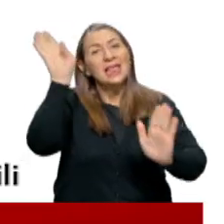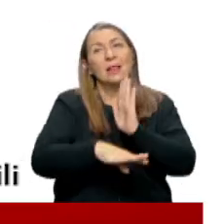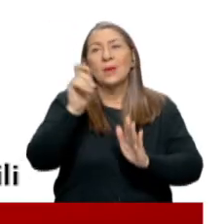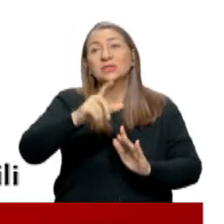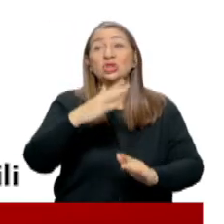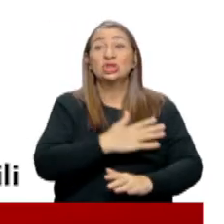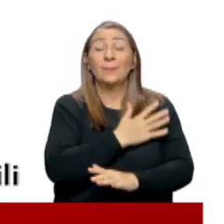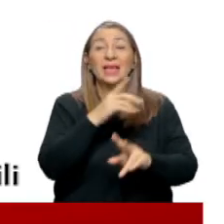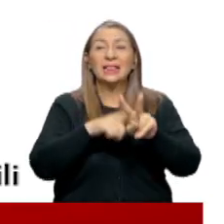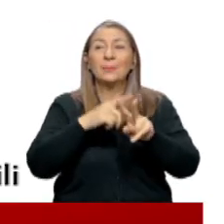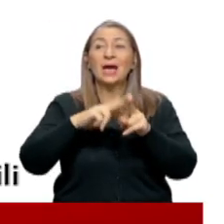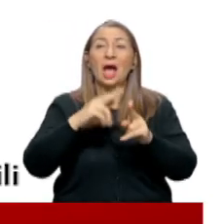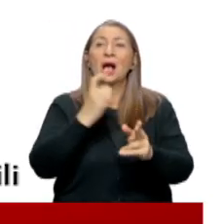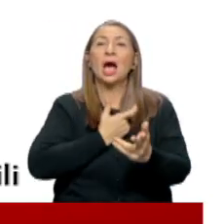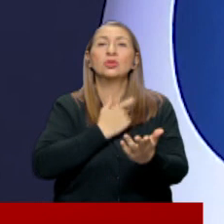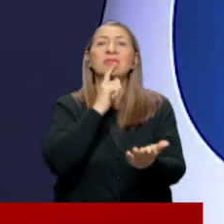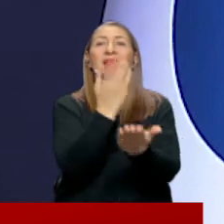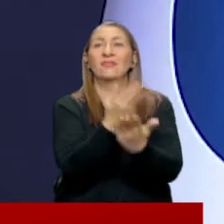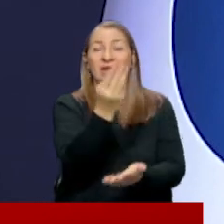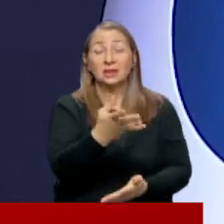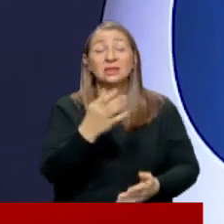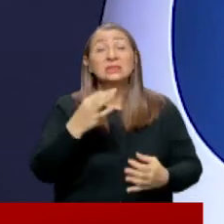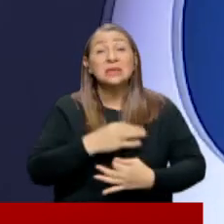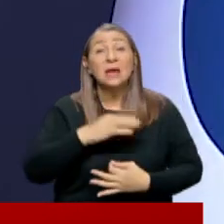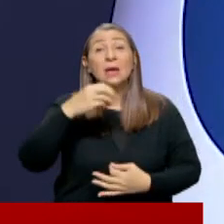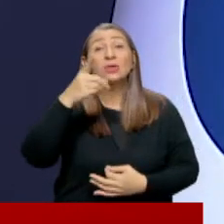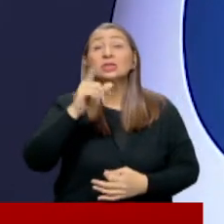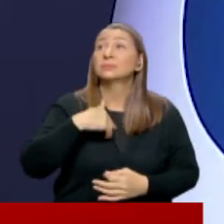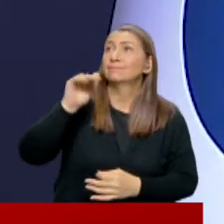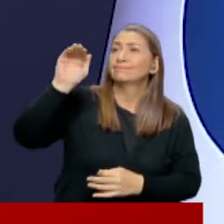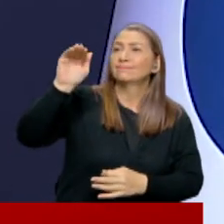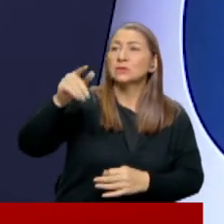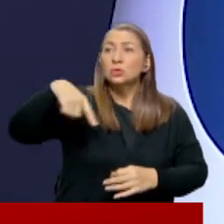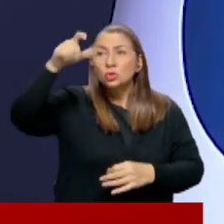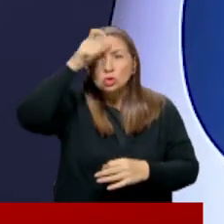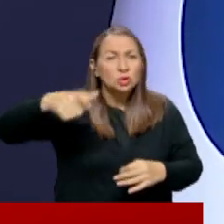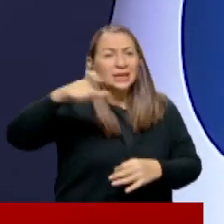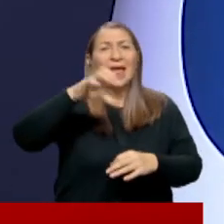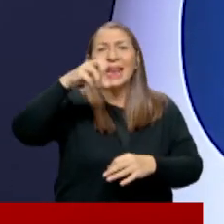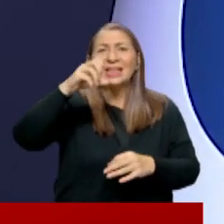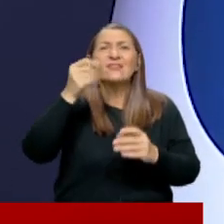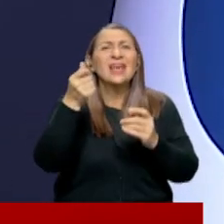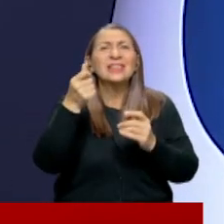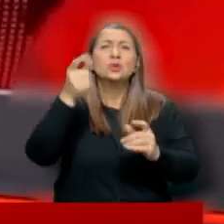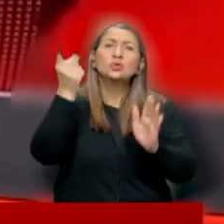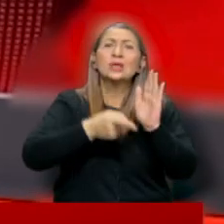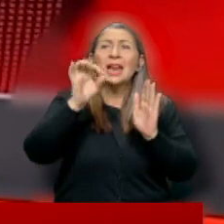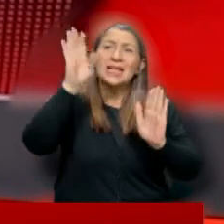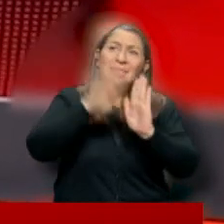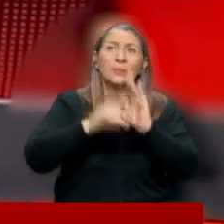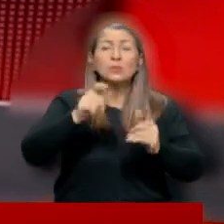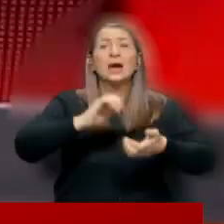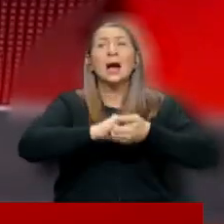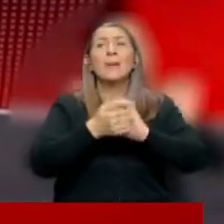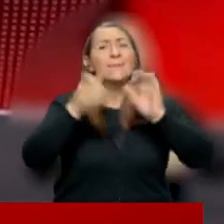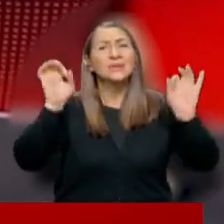CHP'li Yıldırım kayakan’un teklifi de verdi Sayın Erdoğan'a çağrı yapıyorum Size dönün Tüm Türkiye'de bütün elektrik fiyatlarına %50 indirim yapar buradan bir